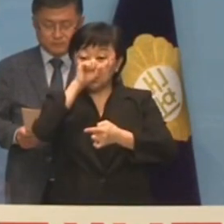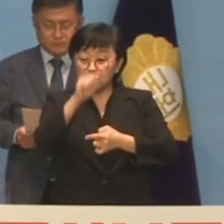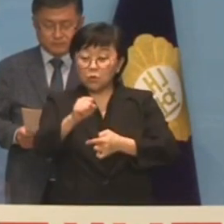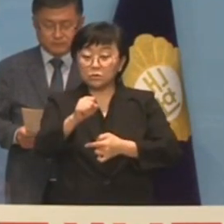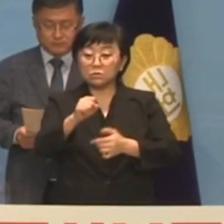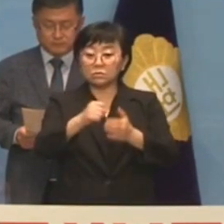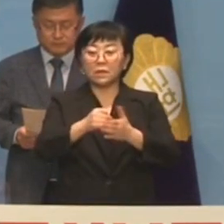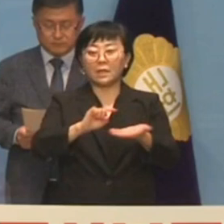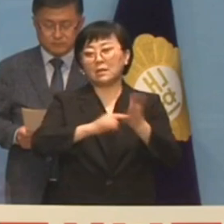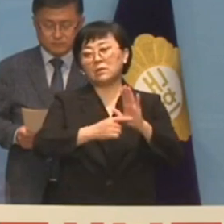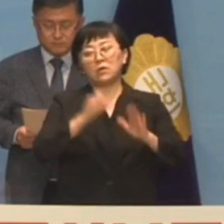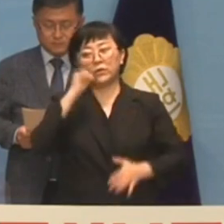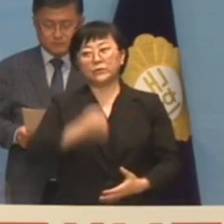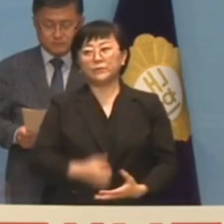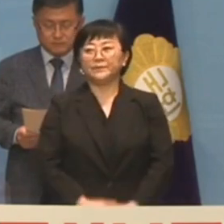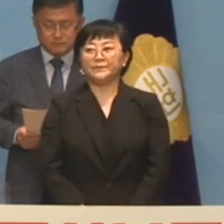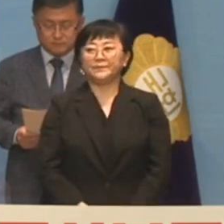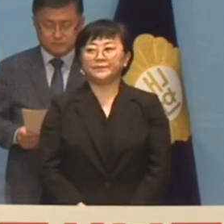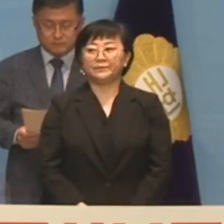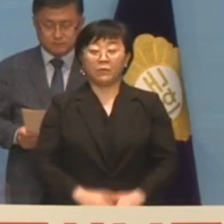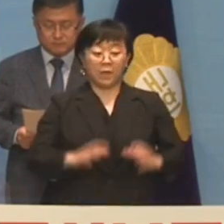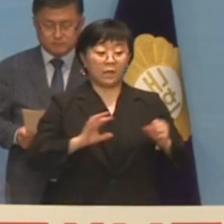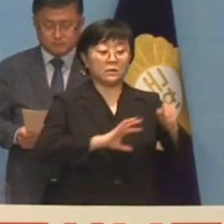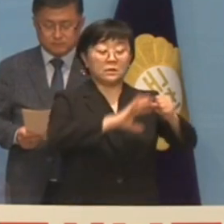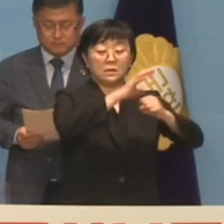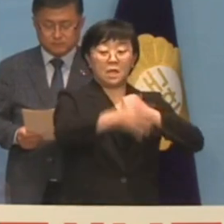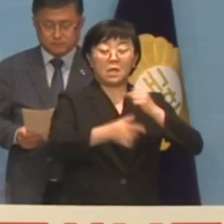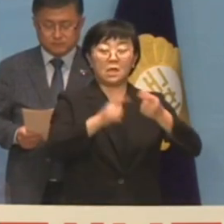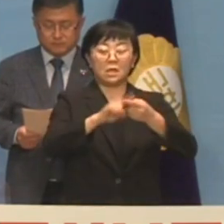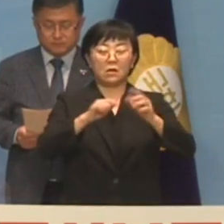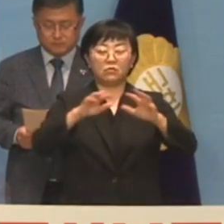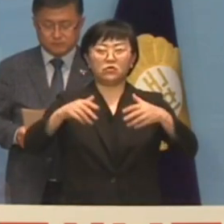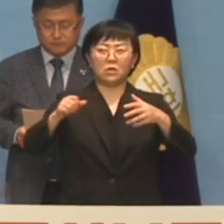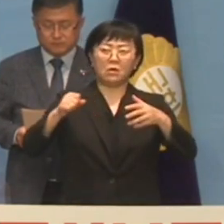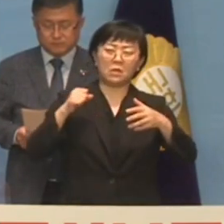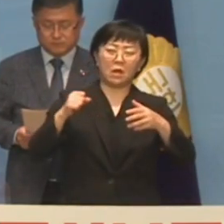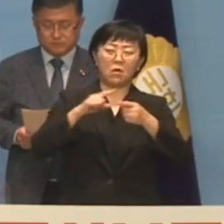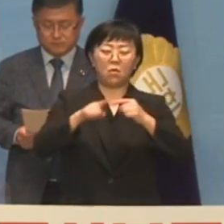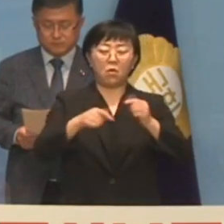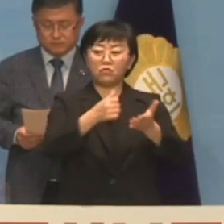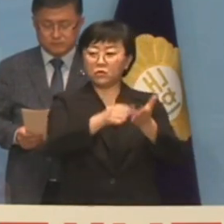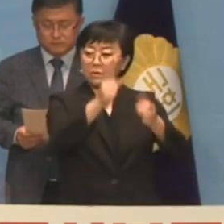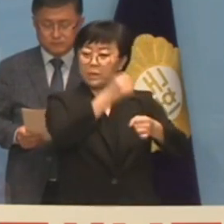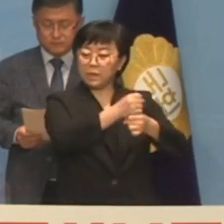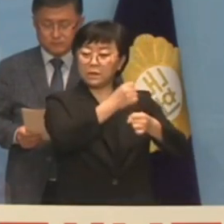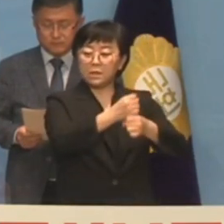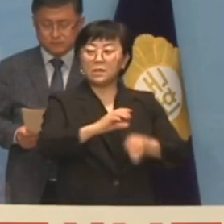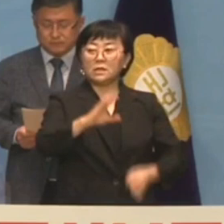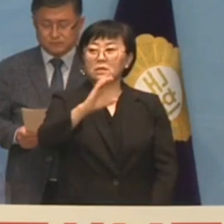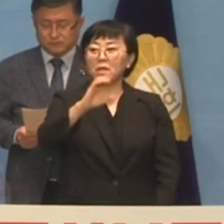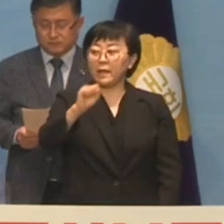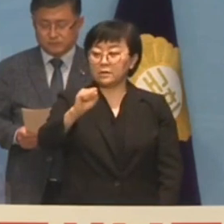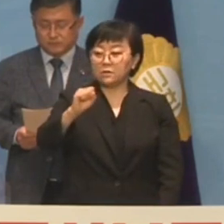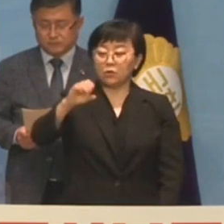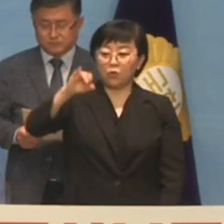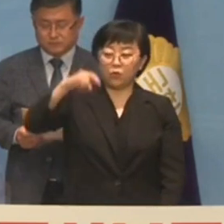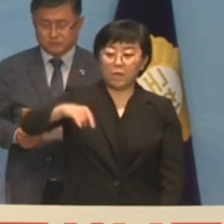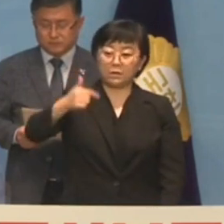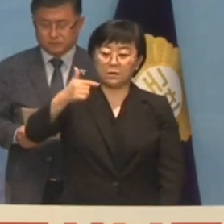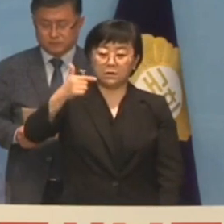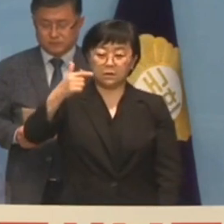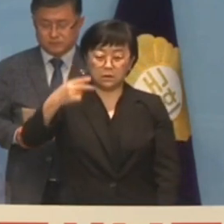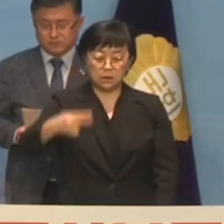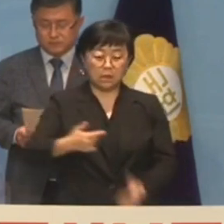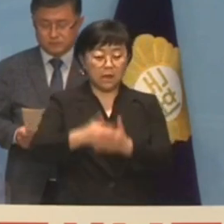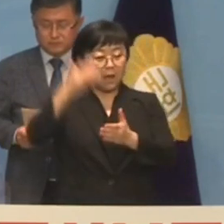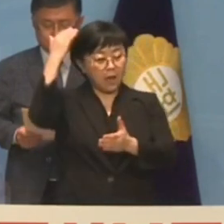작용하긴 어렵다. 세계 1위 풍력타워 제조업체인 CS윈드는 아직